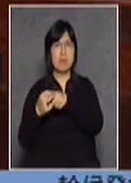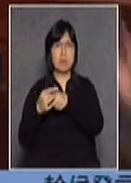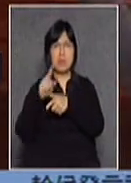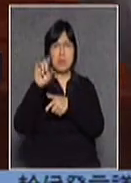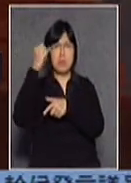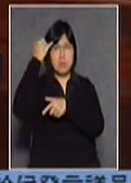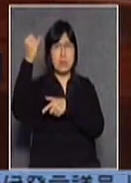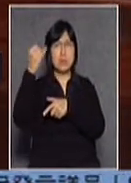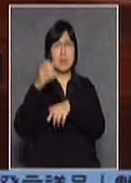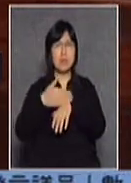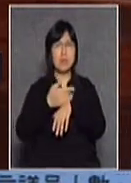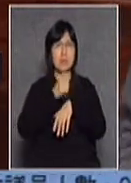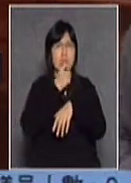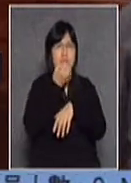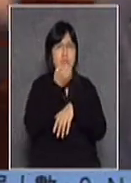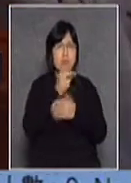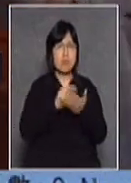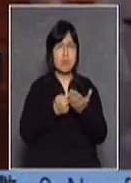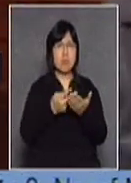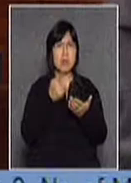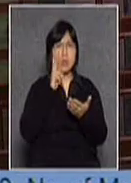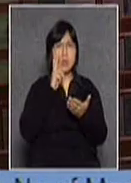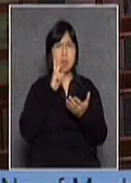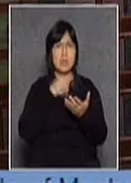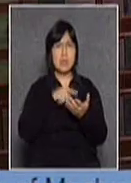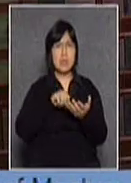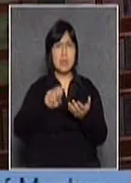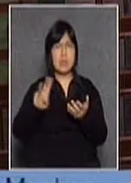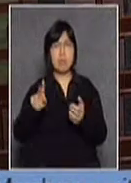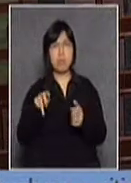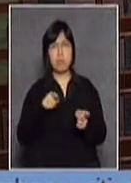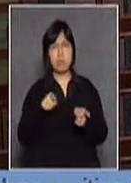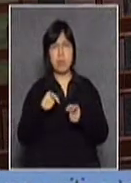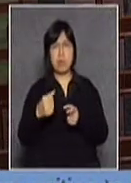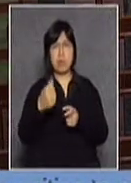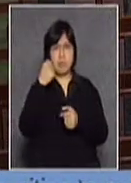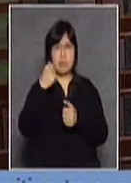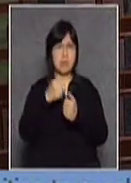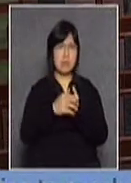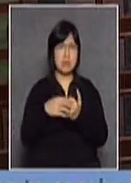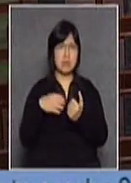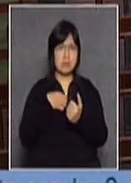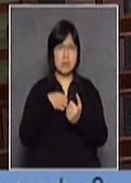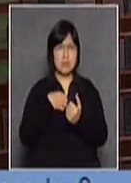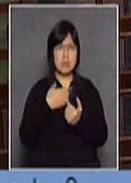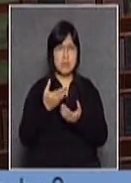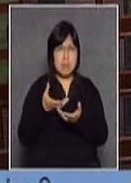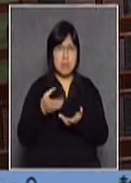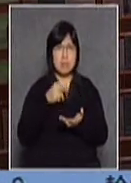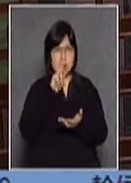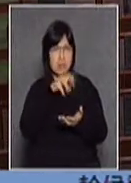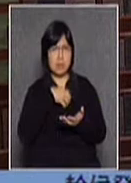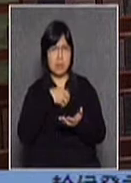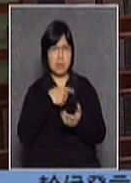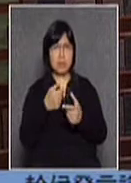係嘛？頭先有一啲嘅動議嘅修訂，直情好似係電信盈科操控嘅背後，個感覺啊，俾人嘅感覺就係呢啲